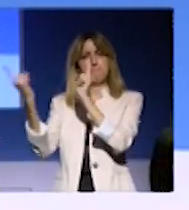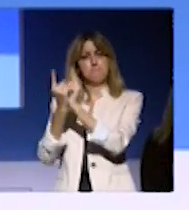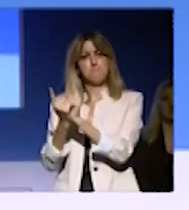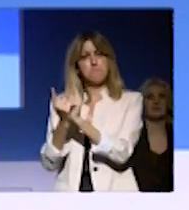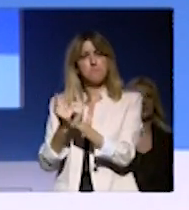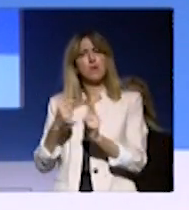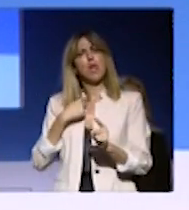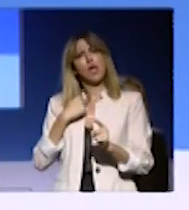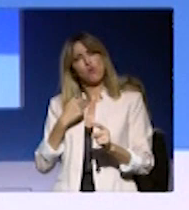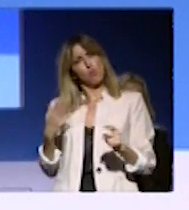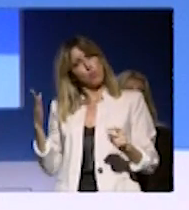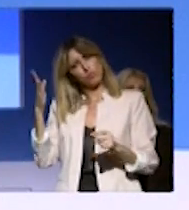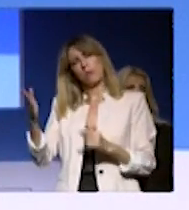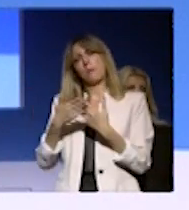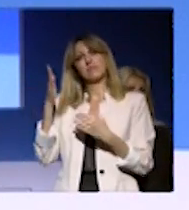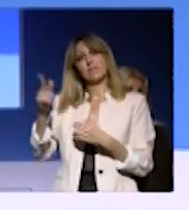το Κώστα Ναβαρίνο,